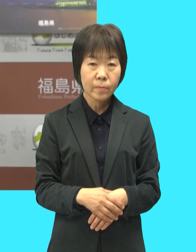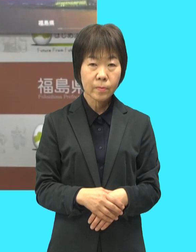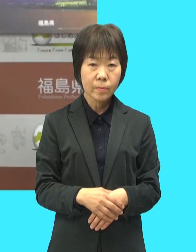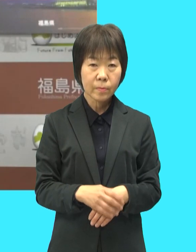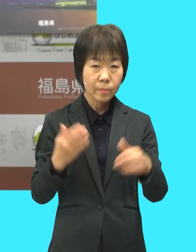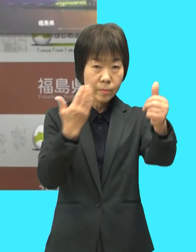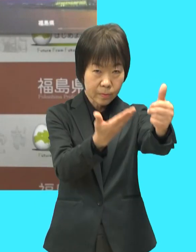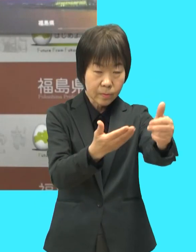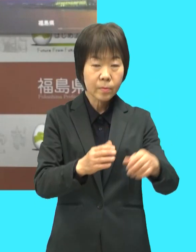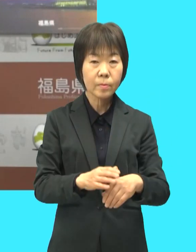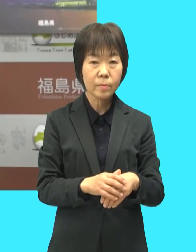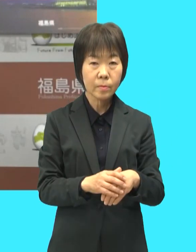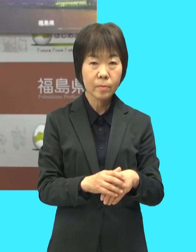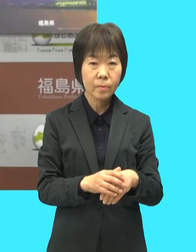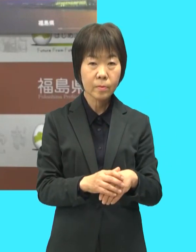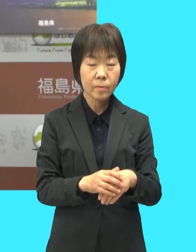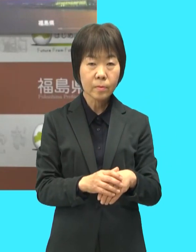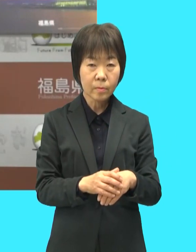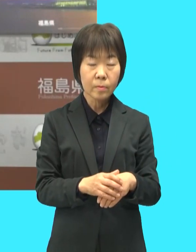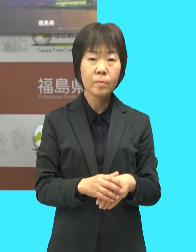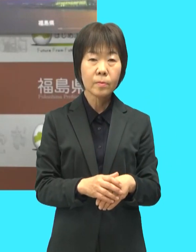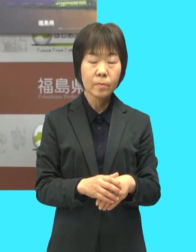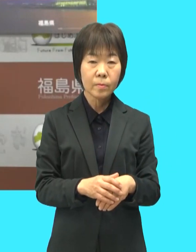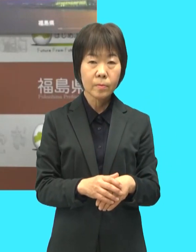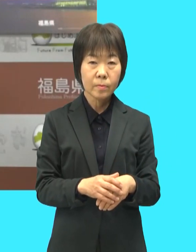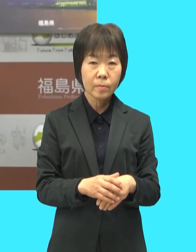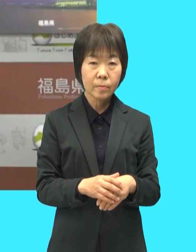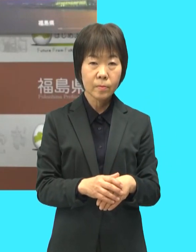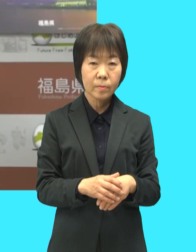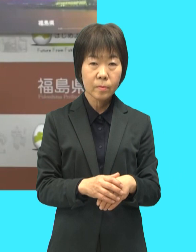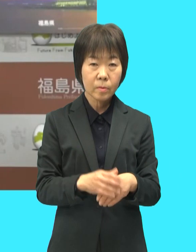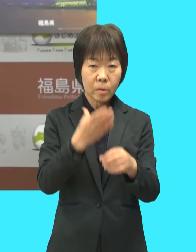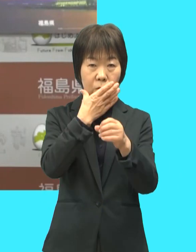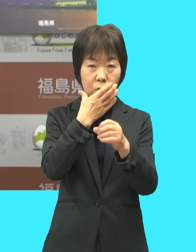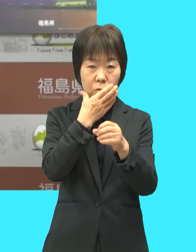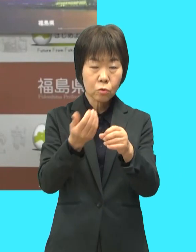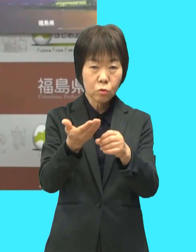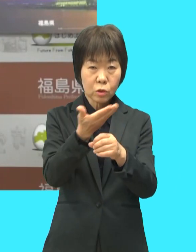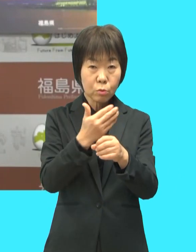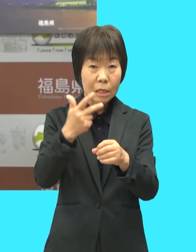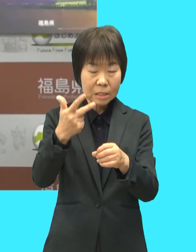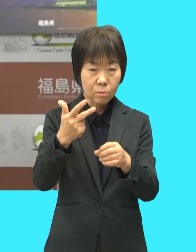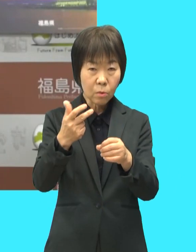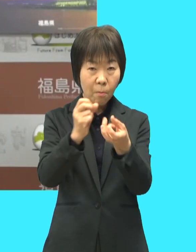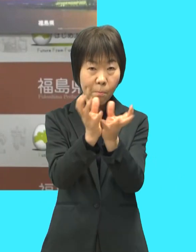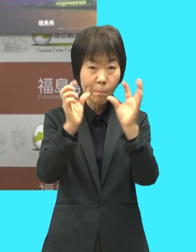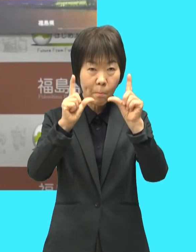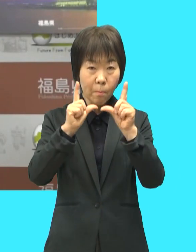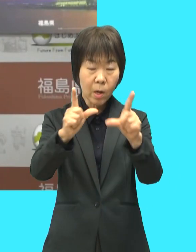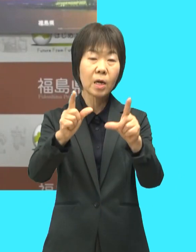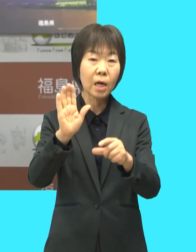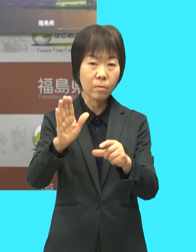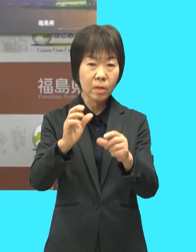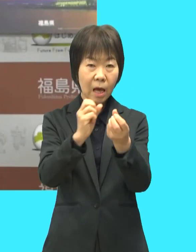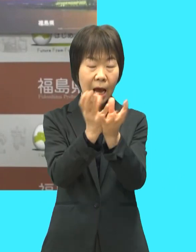朝日新聞の関根です。はい、また関連する質問なんですけれども、はい、福島市も開花宣言が出まして、花見のシーズンだということ